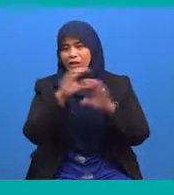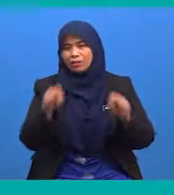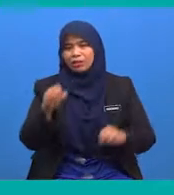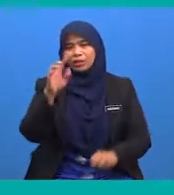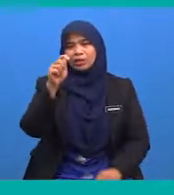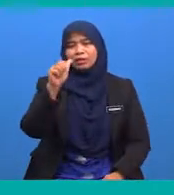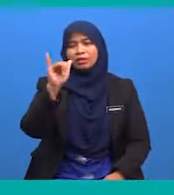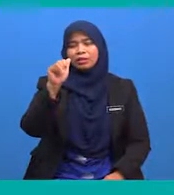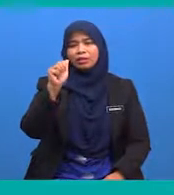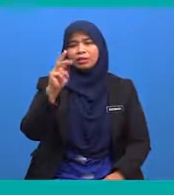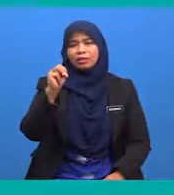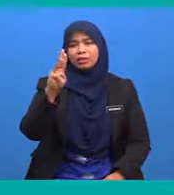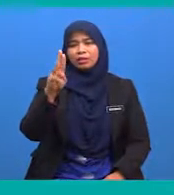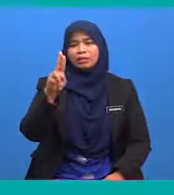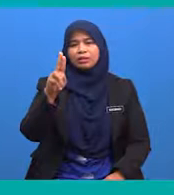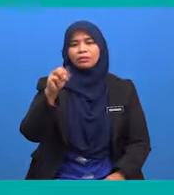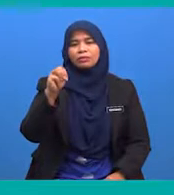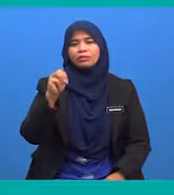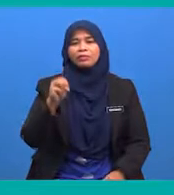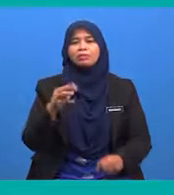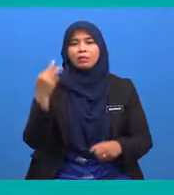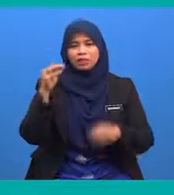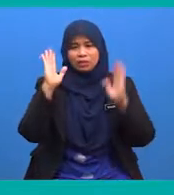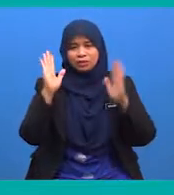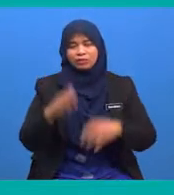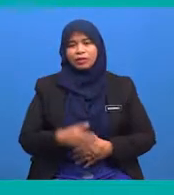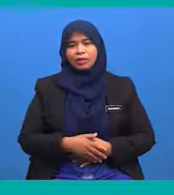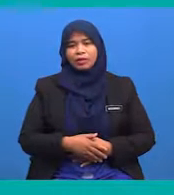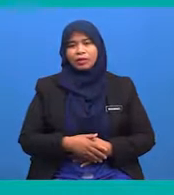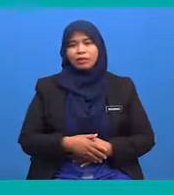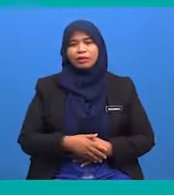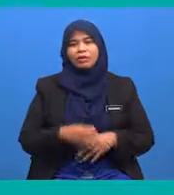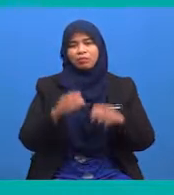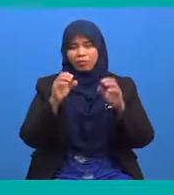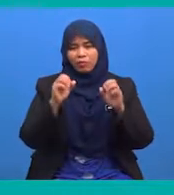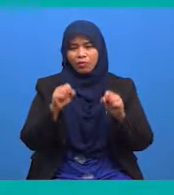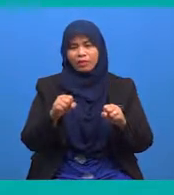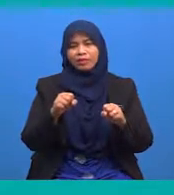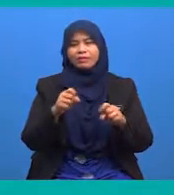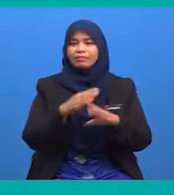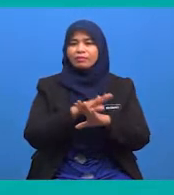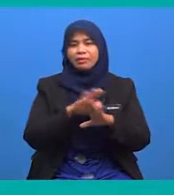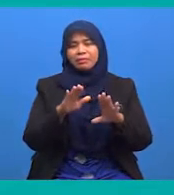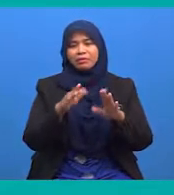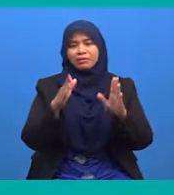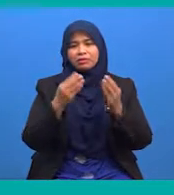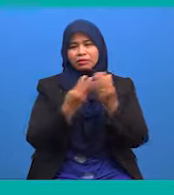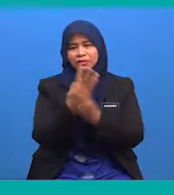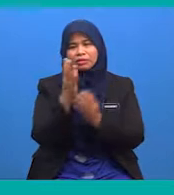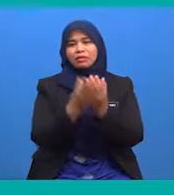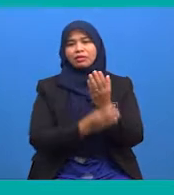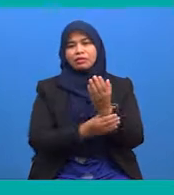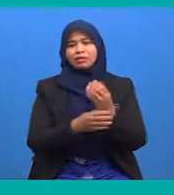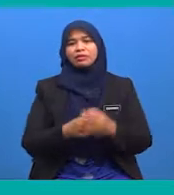bertayamum, maka solat hendaklah ditunaikan tanpa mengangkat hadas dan solat pesakit